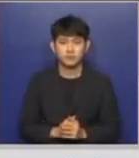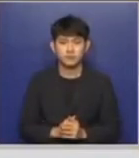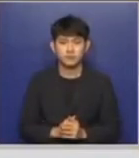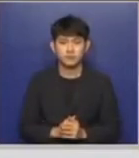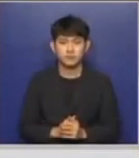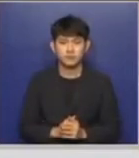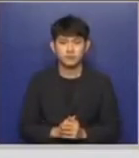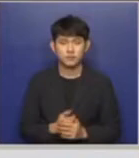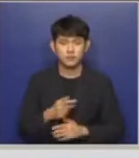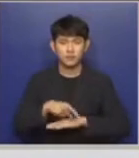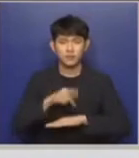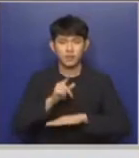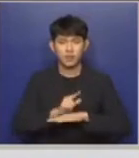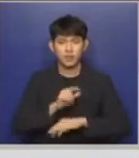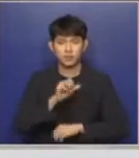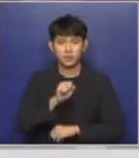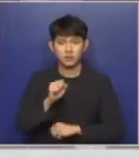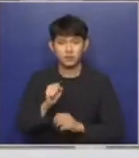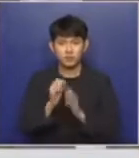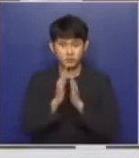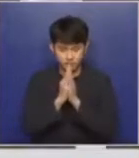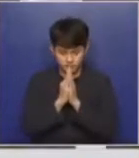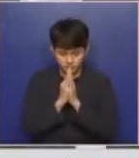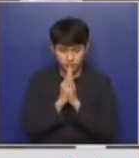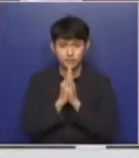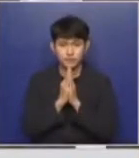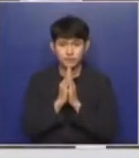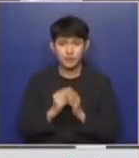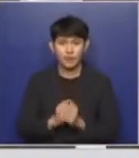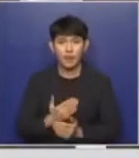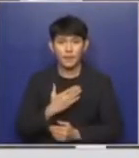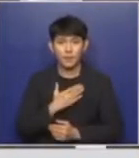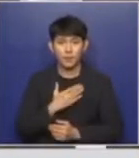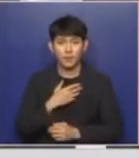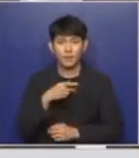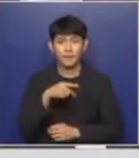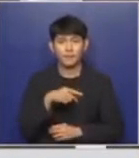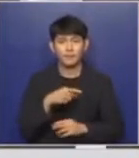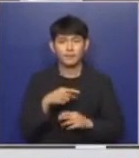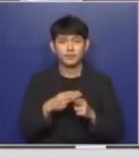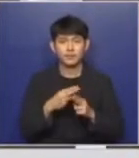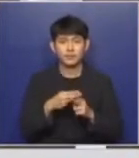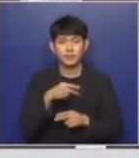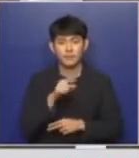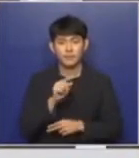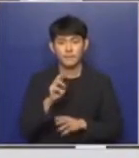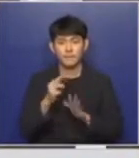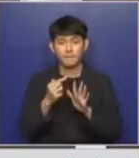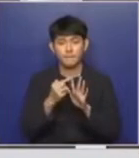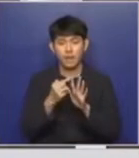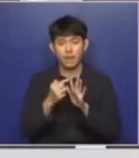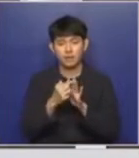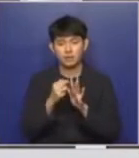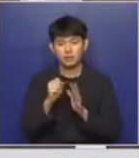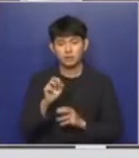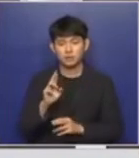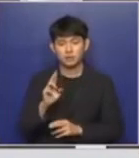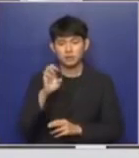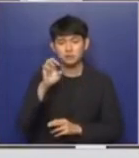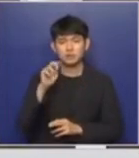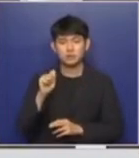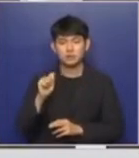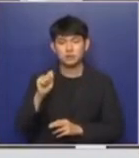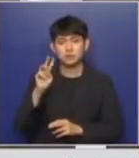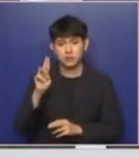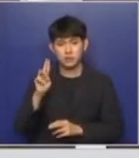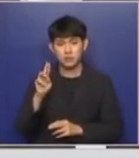ครับกับเรียนท่านประธานสภาผู้แทนราษฎรที่เคารพกับผมนายประเสริฐบุญเรืองสมาชิกสภาผู้แทนราษฎรจังหวัดกาฬสินธุ์เขตเลือ